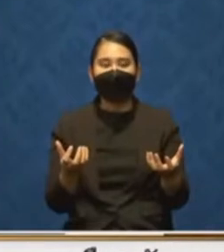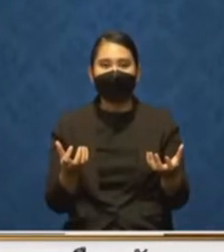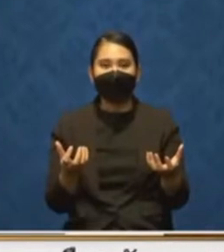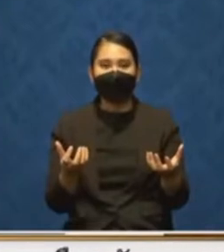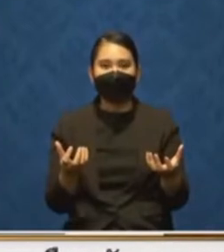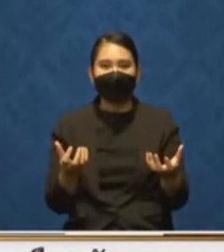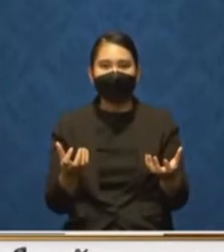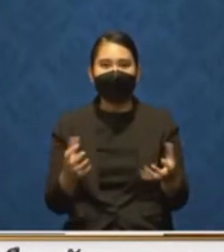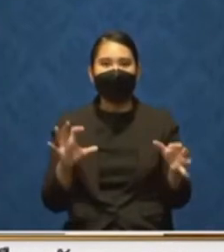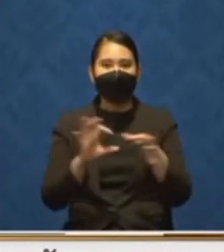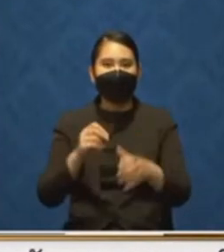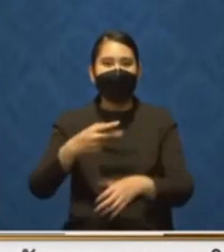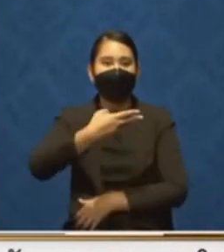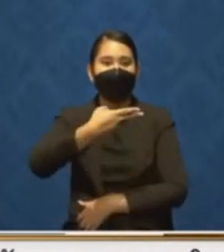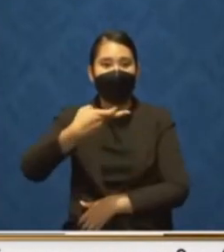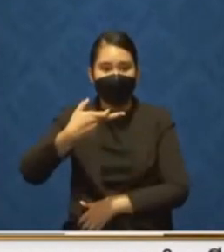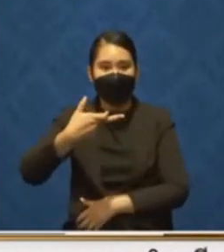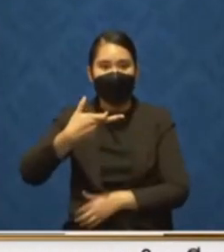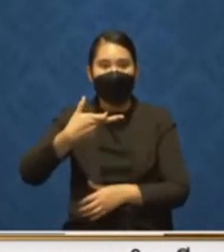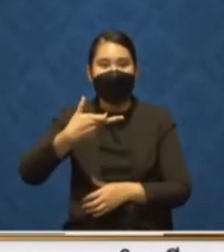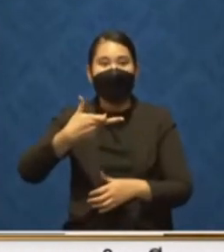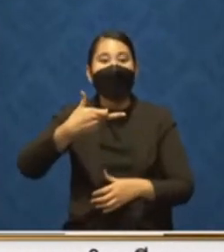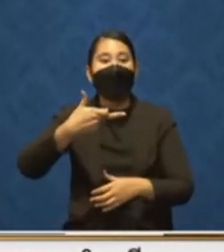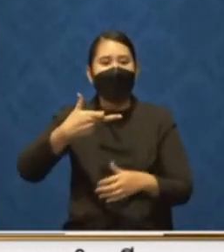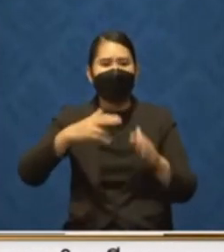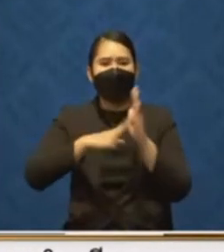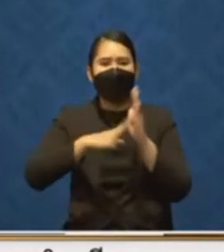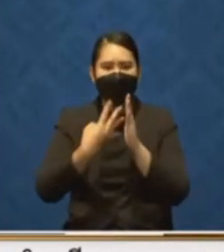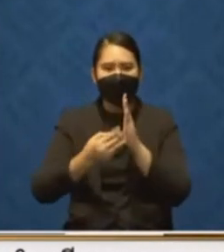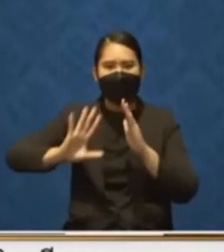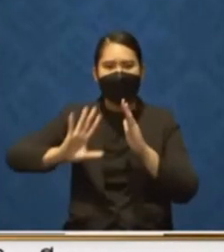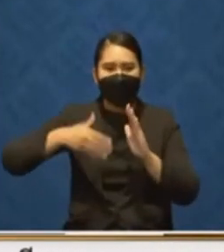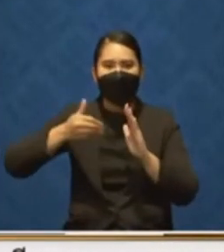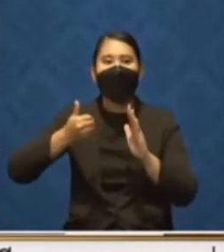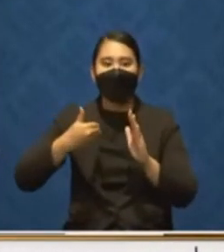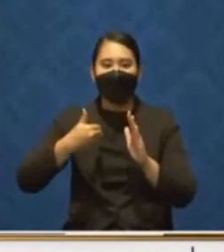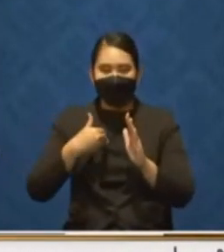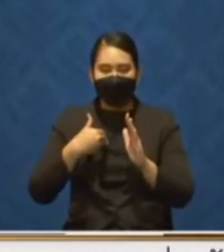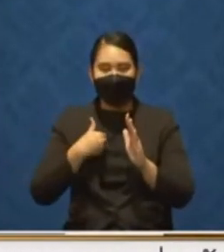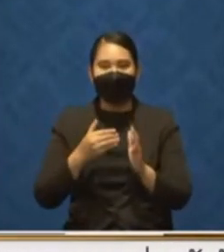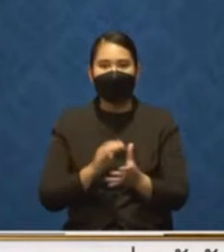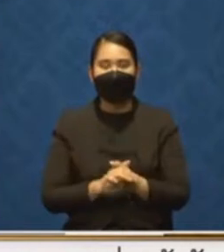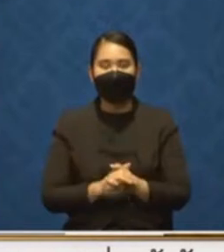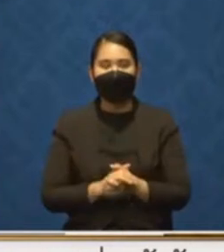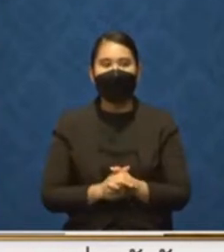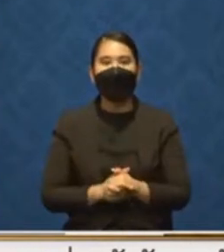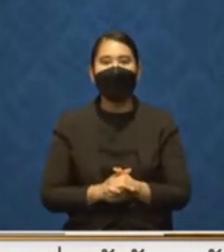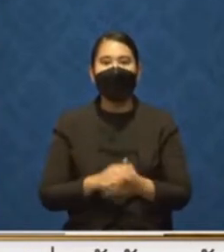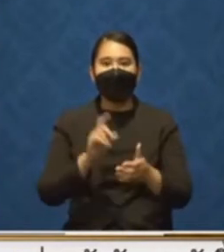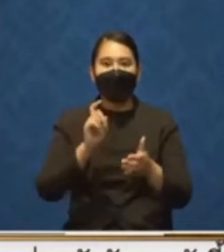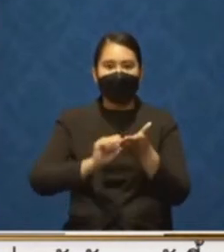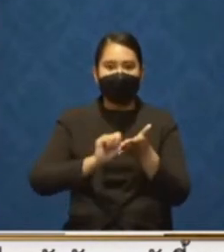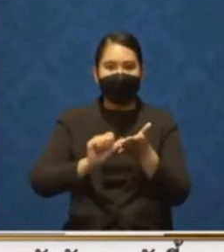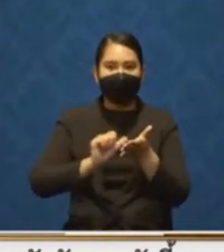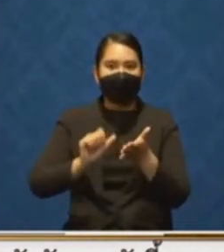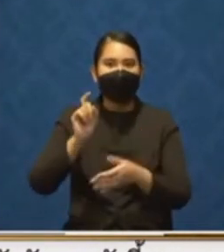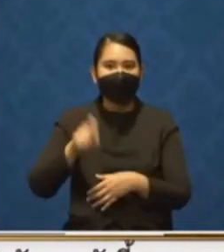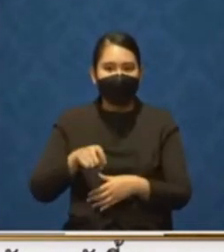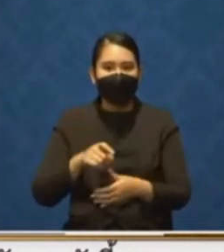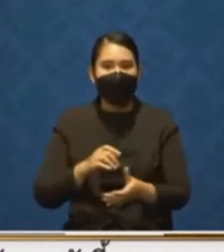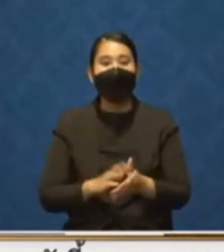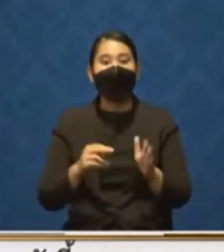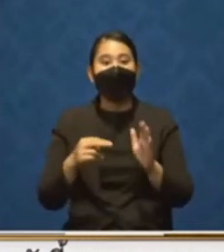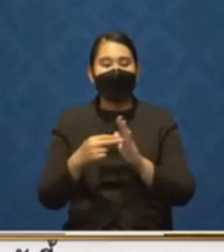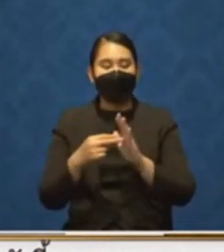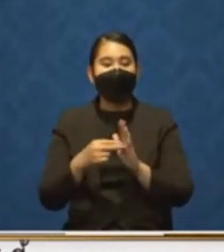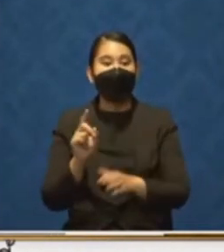I am in Thaiนะครับที่มีแผนฟื้นฟูอยู่มันก็ไม่ยอดไม่เยอะเขาอยู่และนั้นเพื่อทำเพราะรถผมต้องแก้จำนวนด้วยวันนั้นตัวนี้ก็ให้พี่นาน